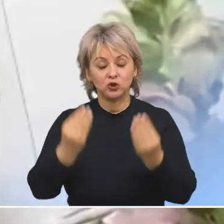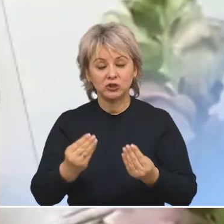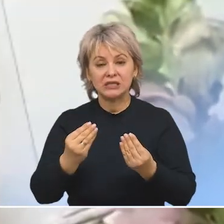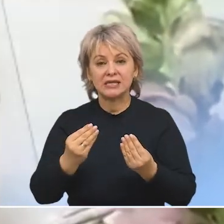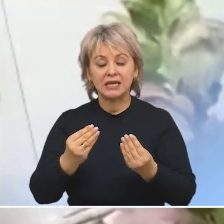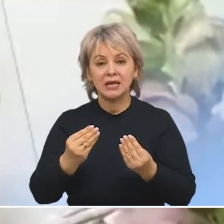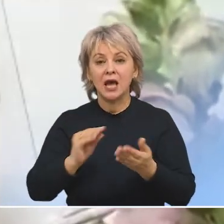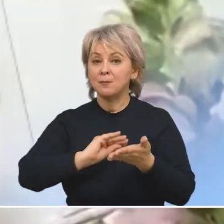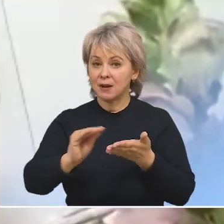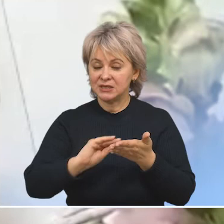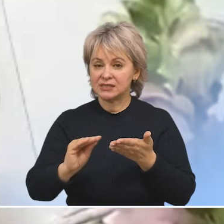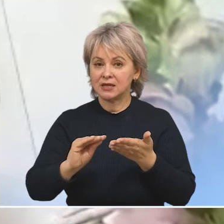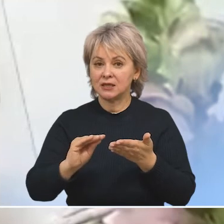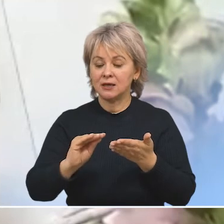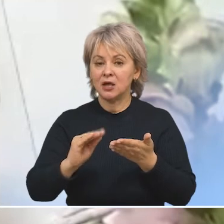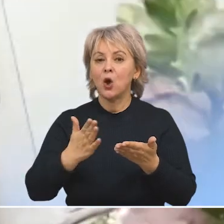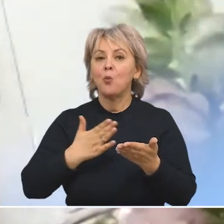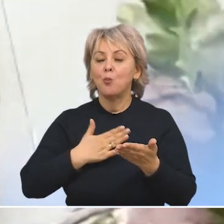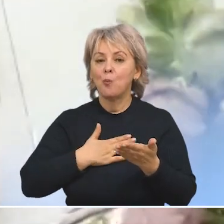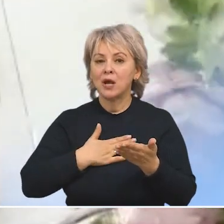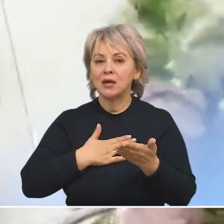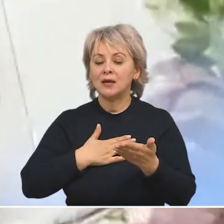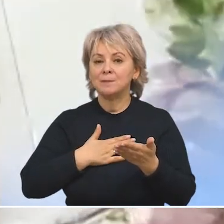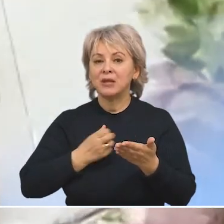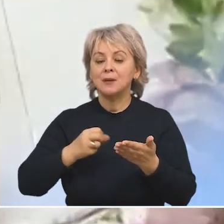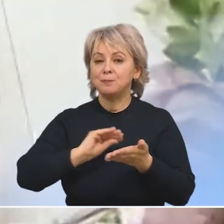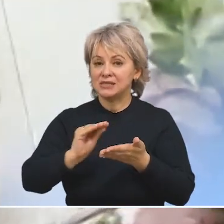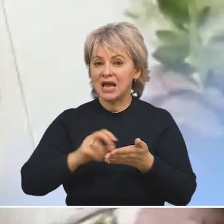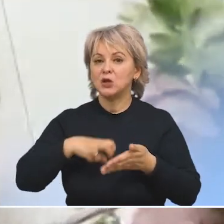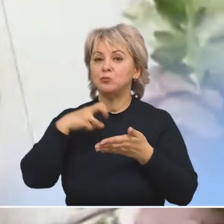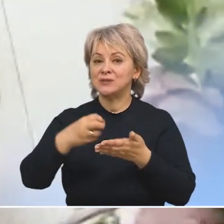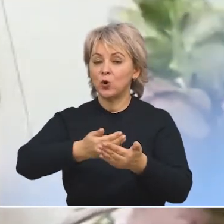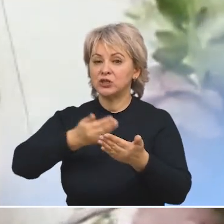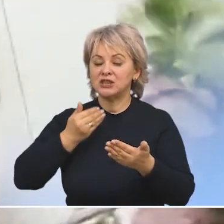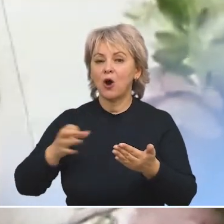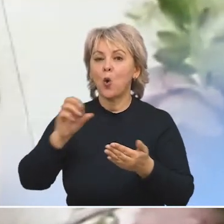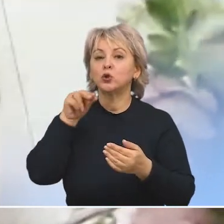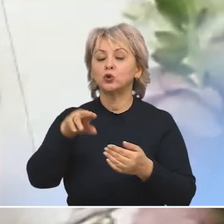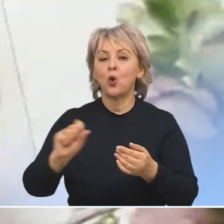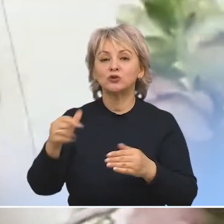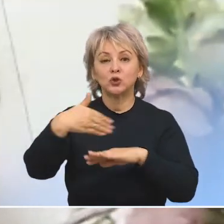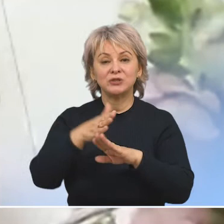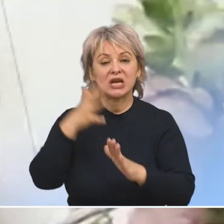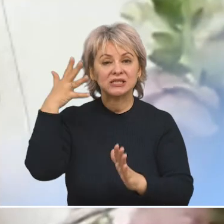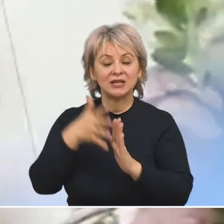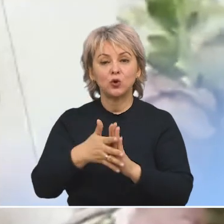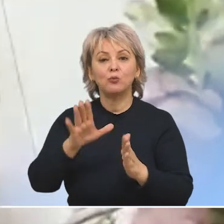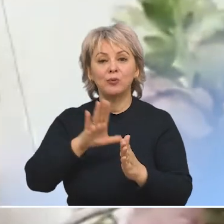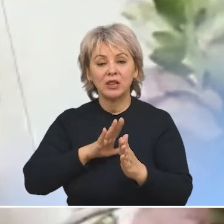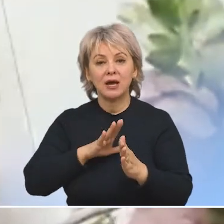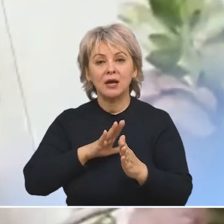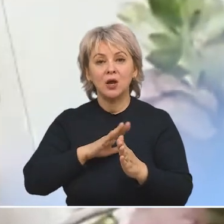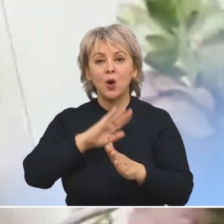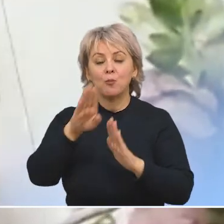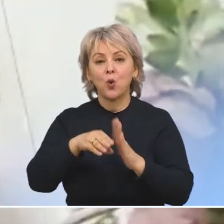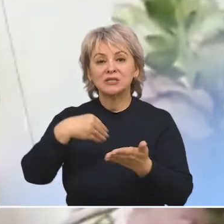сегодняшний день прописаны. Мы писали письмо вот совсем недавно о том, чтобы часть затрат легло,